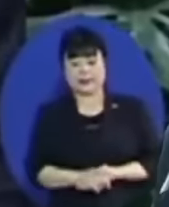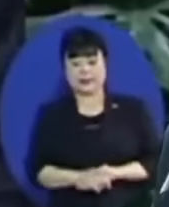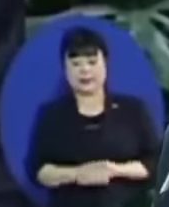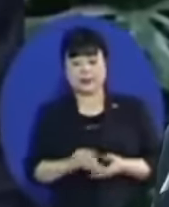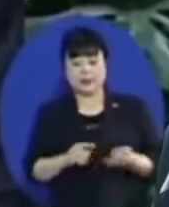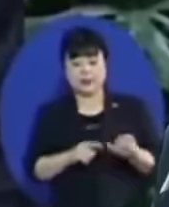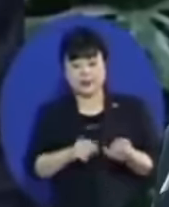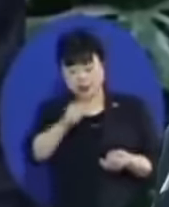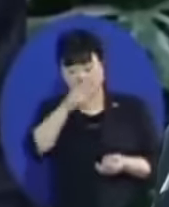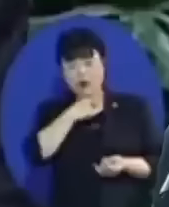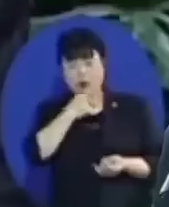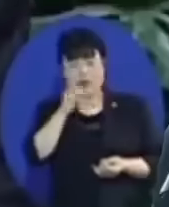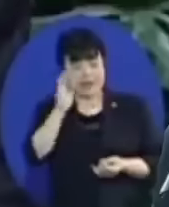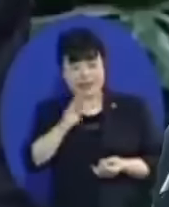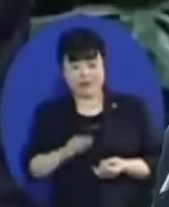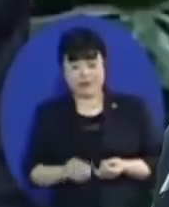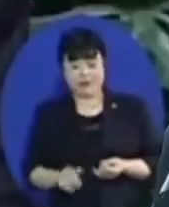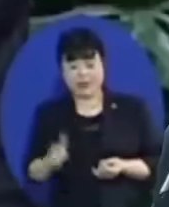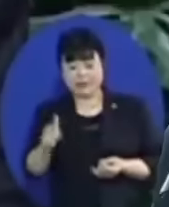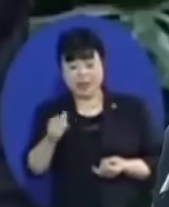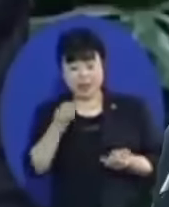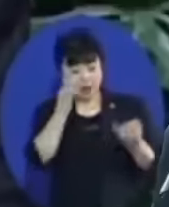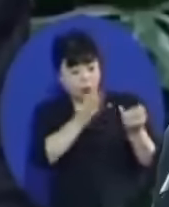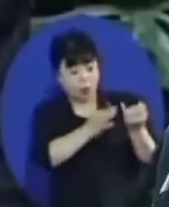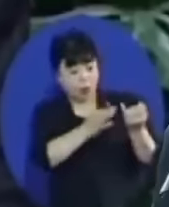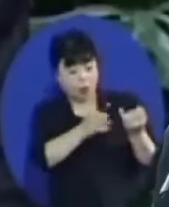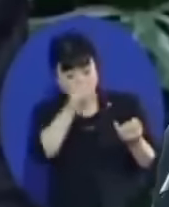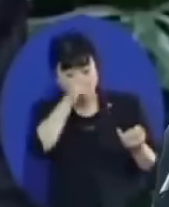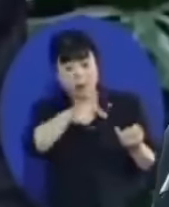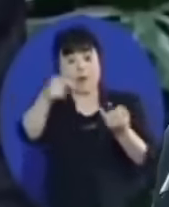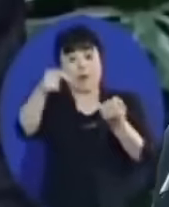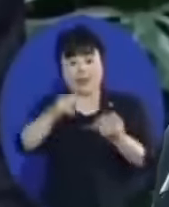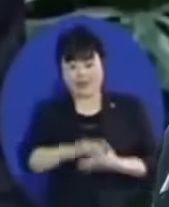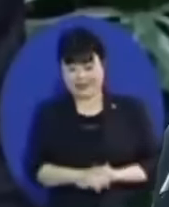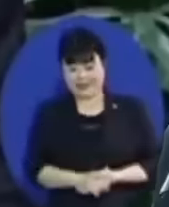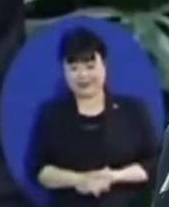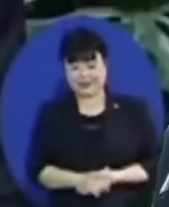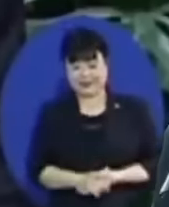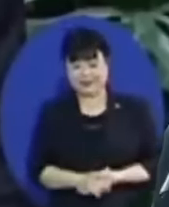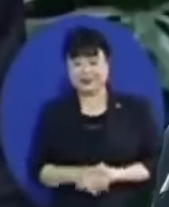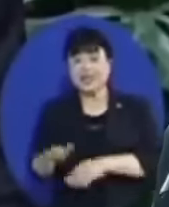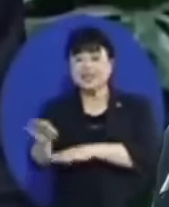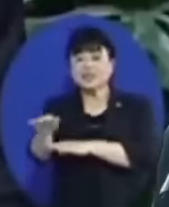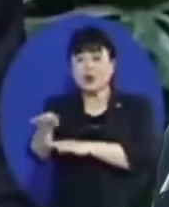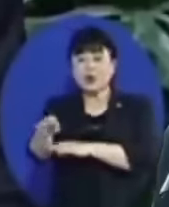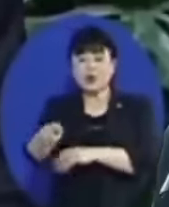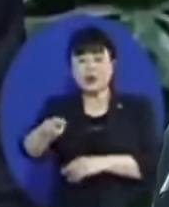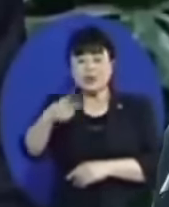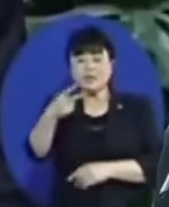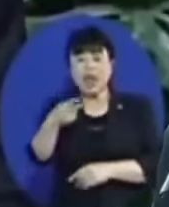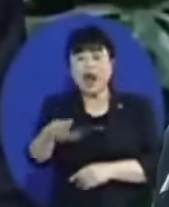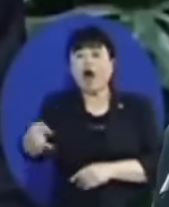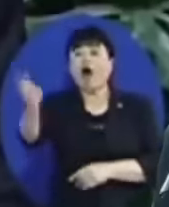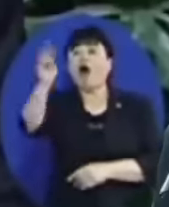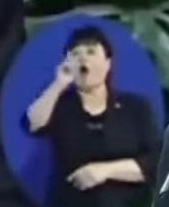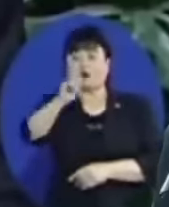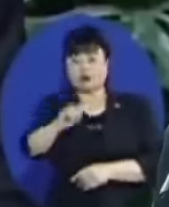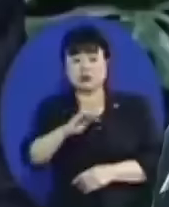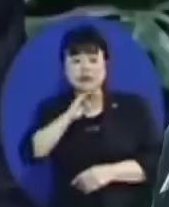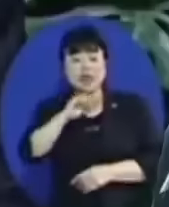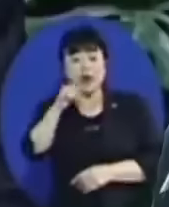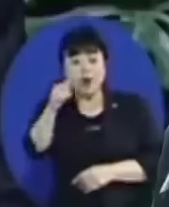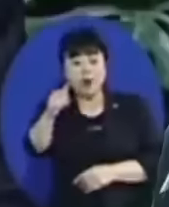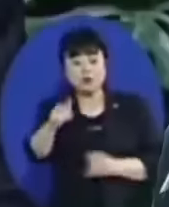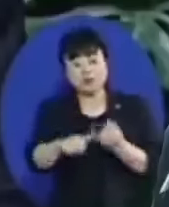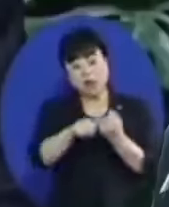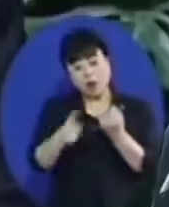여자가 좋아한다고 되는 것이 아닙니다. 최근에 신문에 보니까 200억을 가지고 있는 50대 과부가